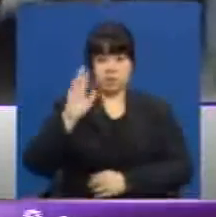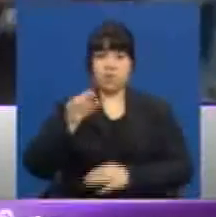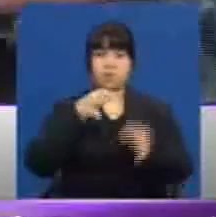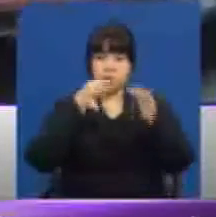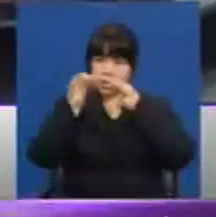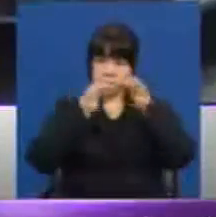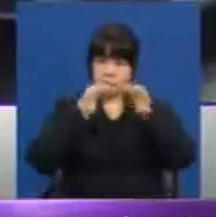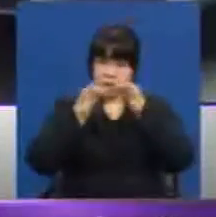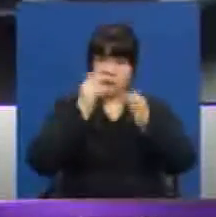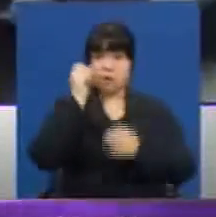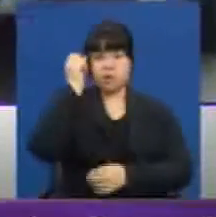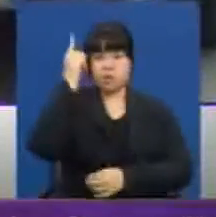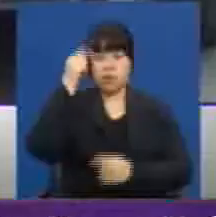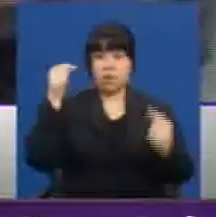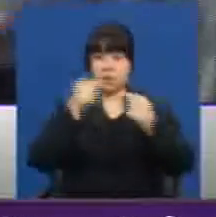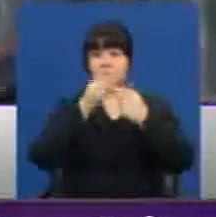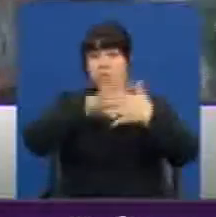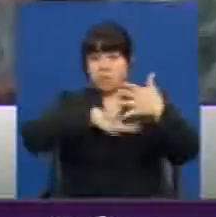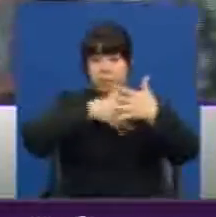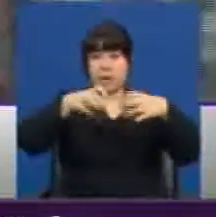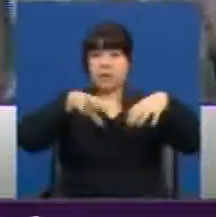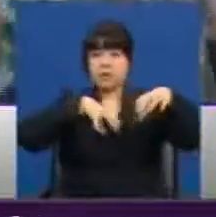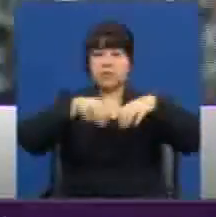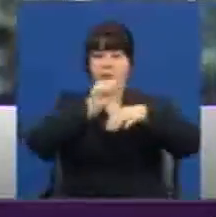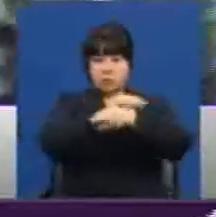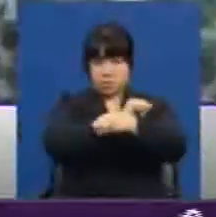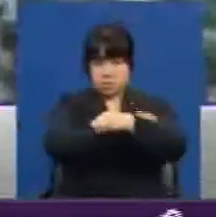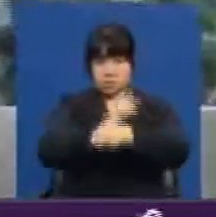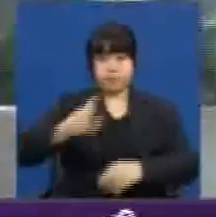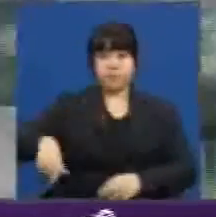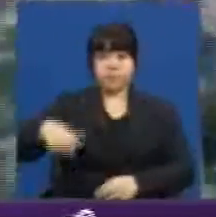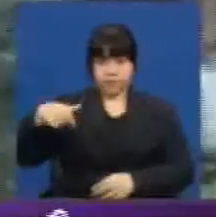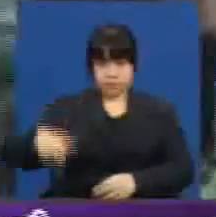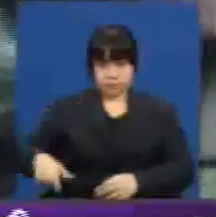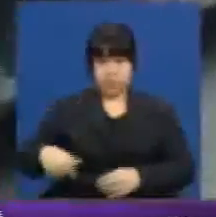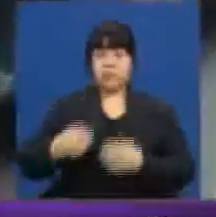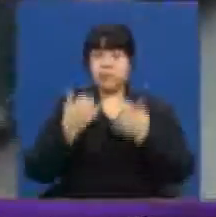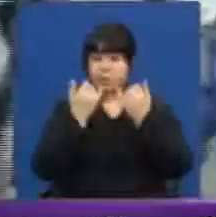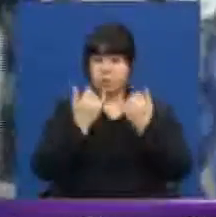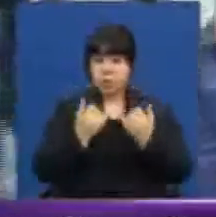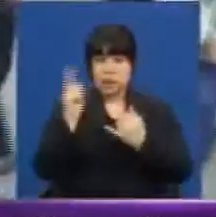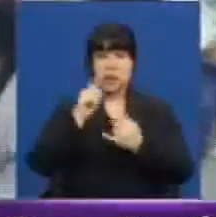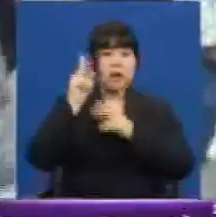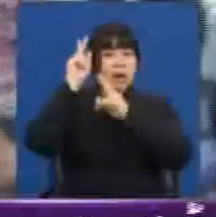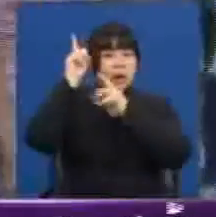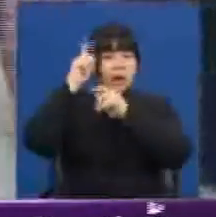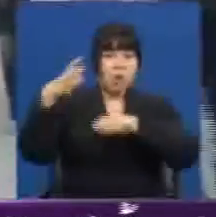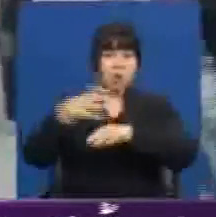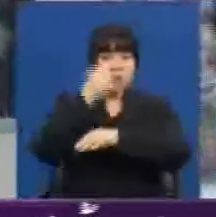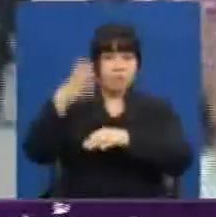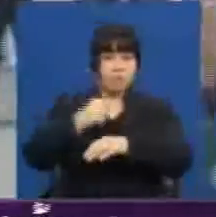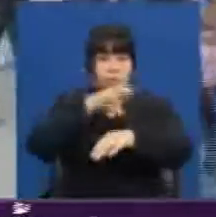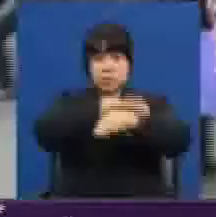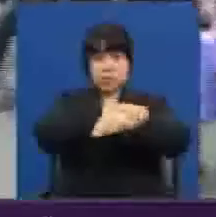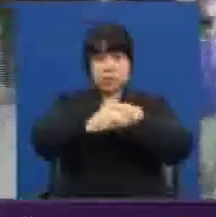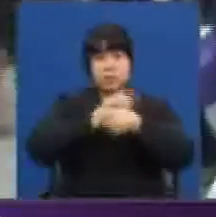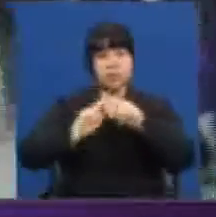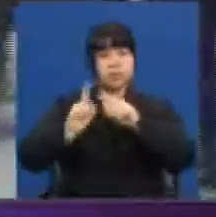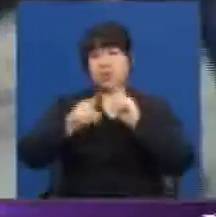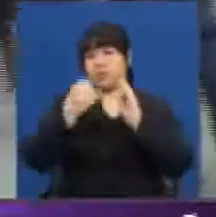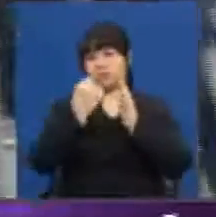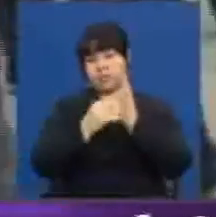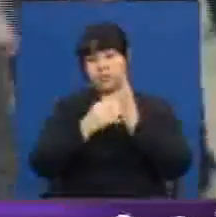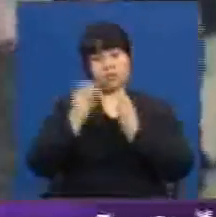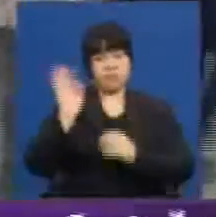แจงทำความเข้าใจเกี่ยวกับนโยบายจัดระเบียบแรงงานต่างด้าวพร้อมยืนยันข่าวปับปรามรายงานผิดกฎหมายที่ออกมาไม่เป็นความ